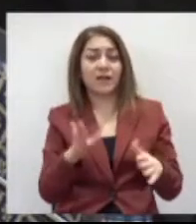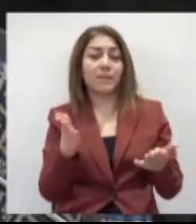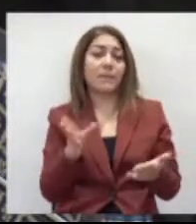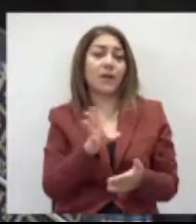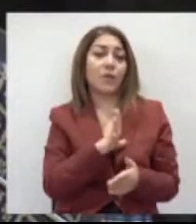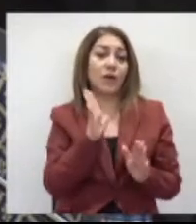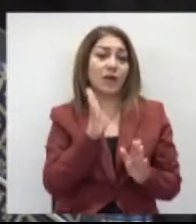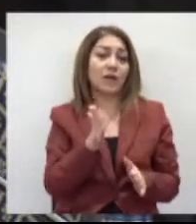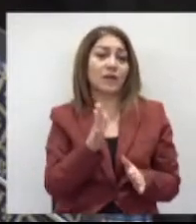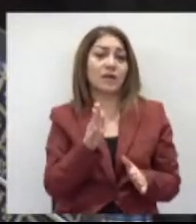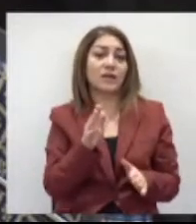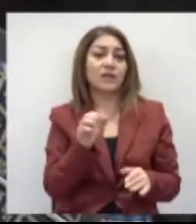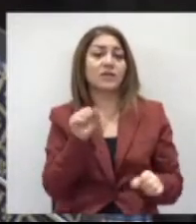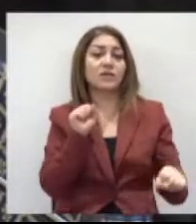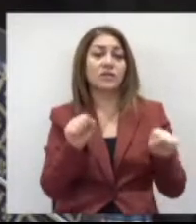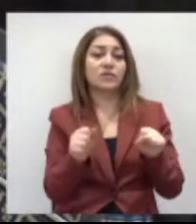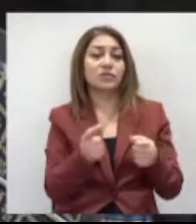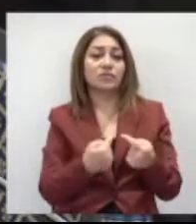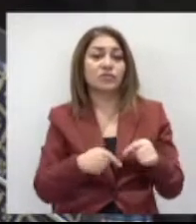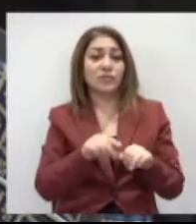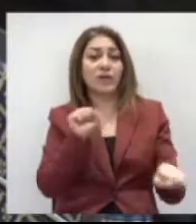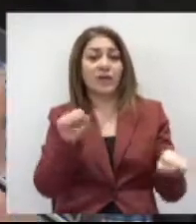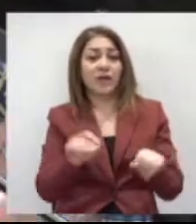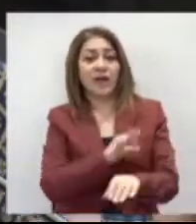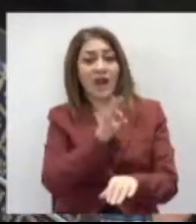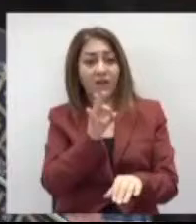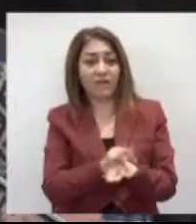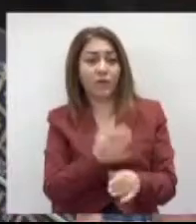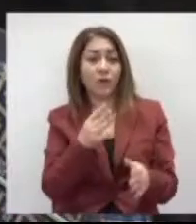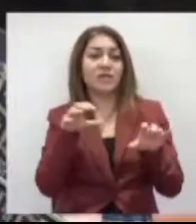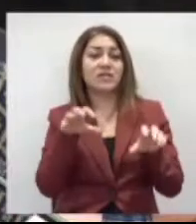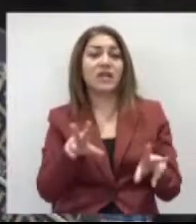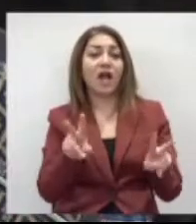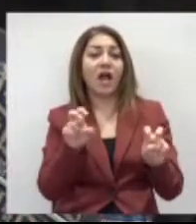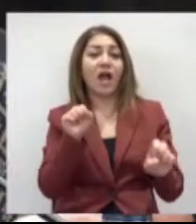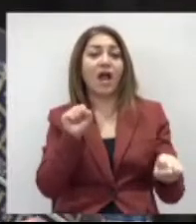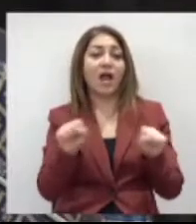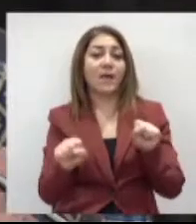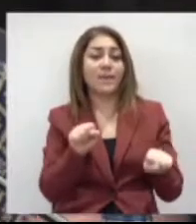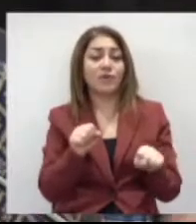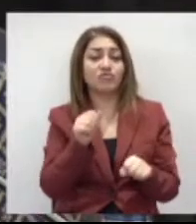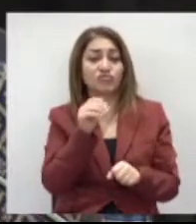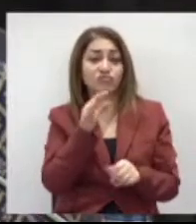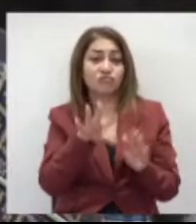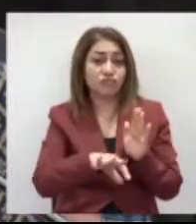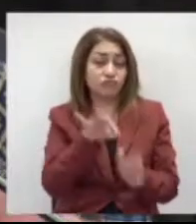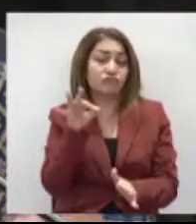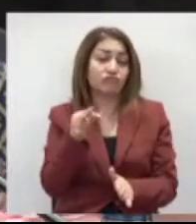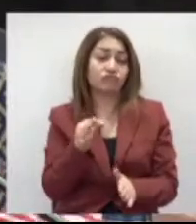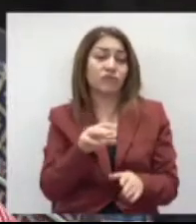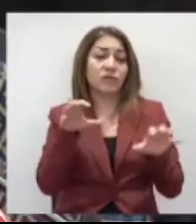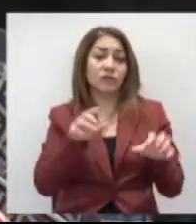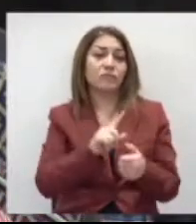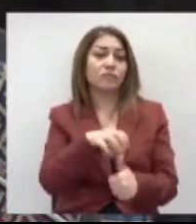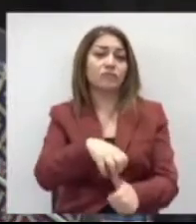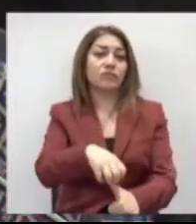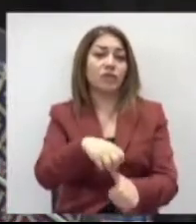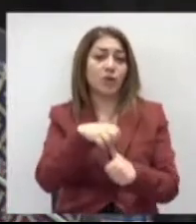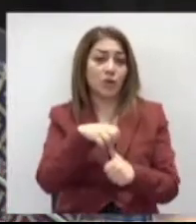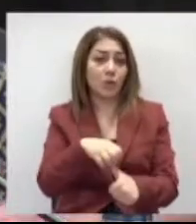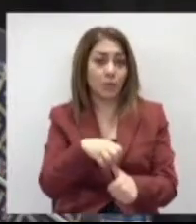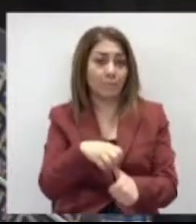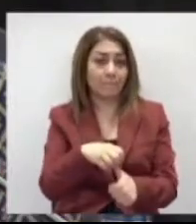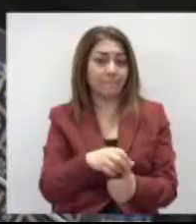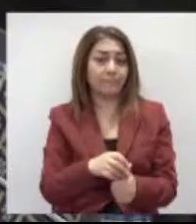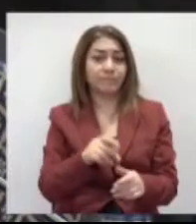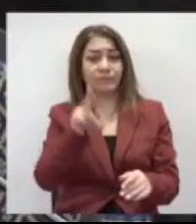կարող է լինել իշխանության որևէ ճյուղի ղեկավար, եթե օրինակ նախագահական կառավարման մոդելն է ընտրվում, ինքը դառնում է արդեն